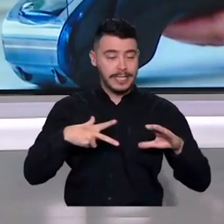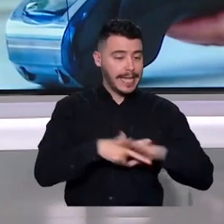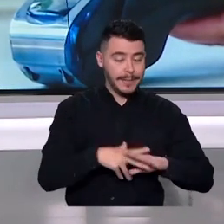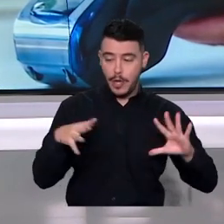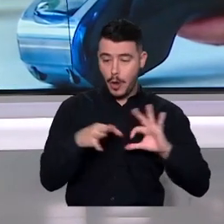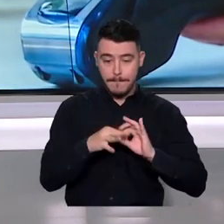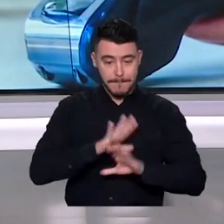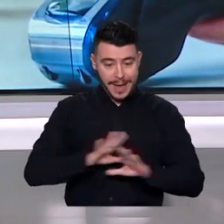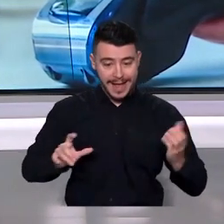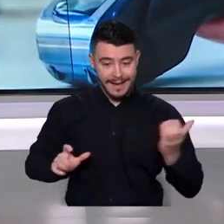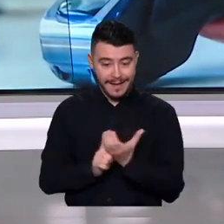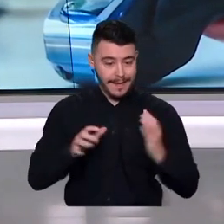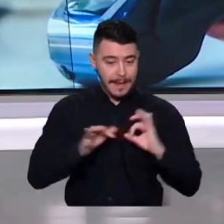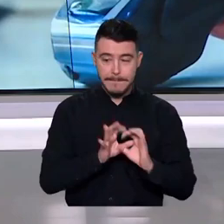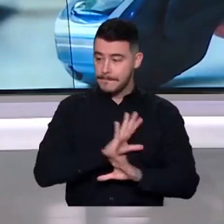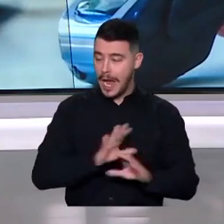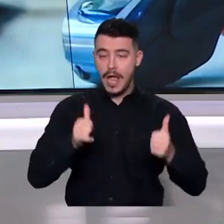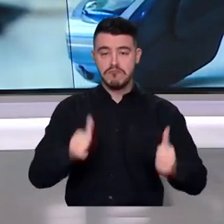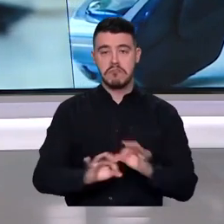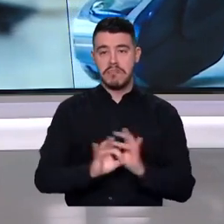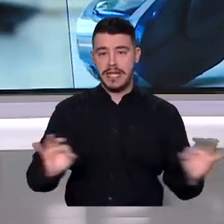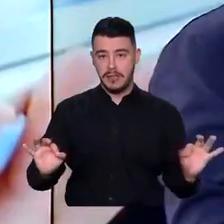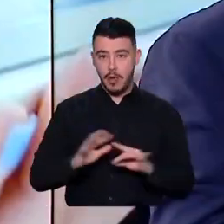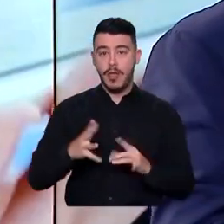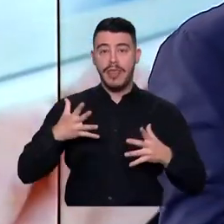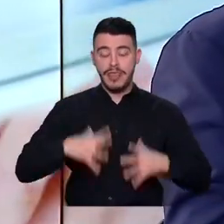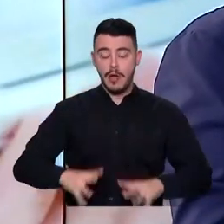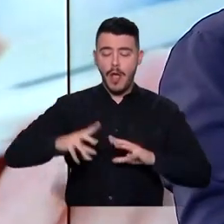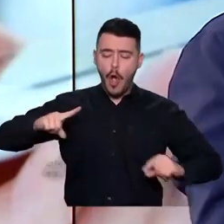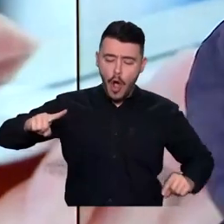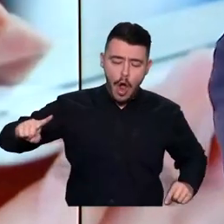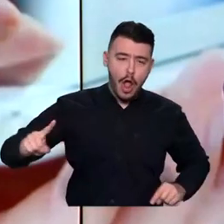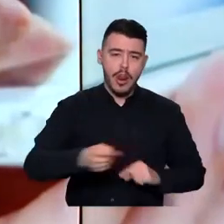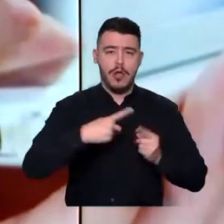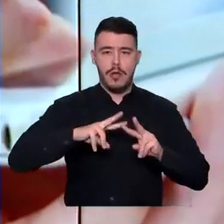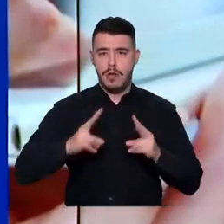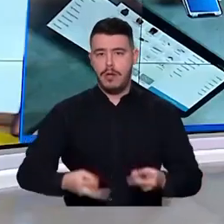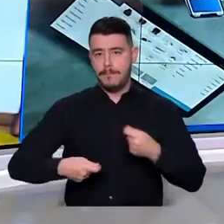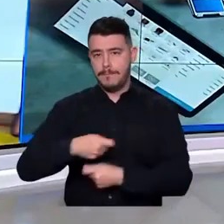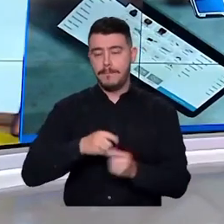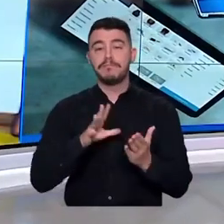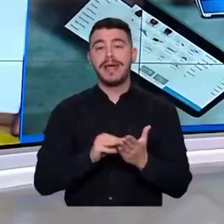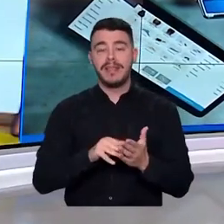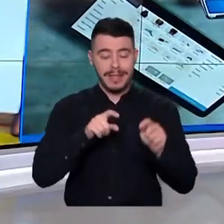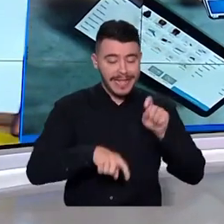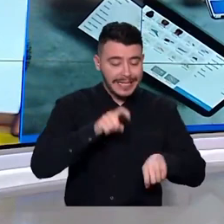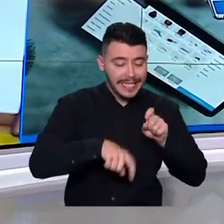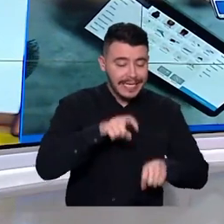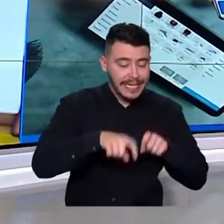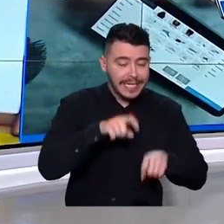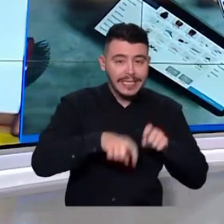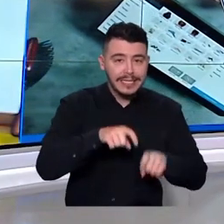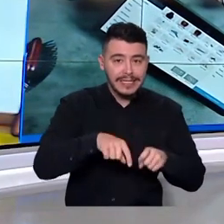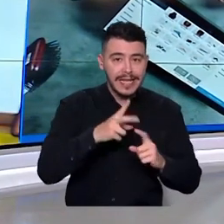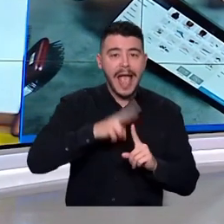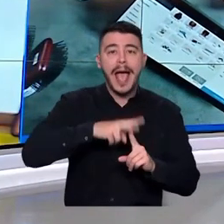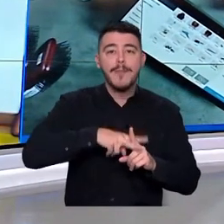αδε μάλιστα το σημαντικό είναι να φτάσουμε σε ένα σημείο ώστε να βλέπουμε να βλέπει η αδε όταν κόβεται μία απόδειξη ότι γίνετα και συναλλαγή